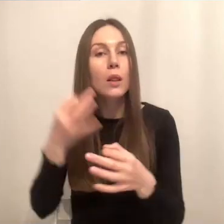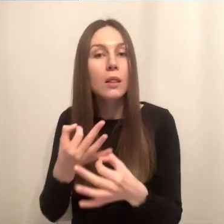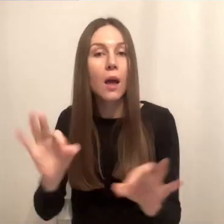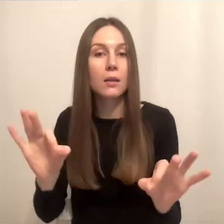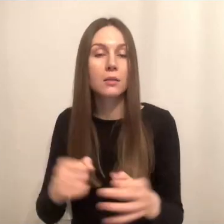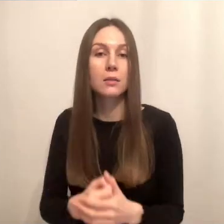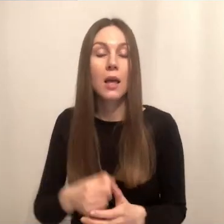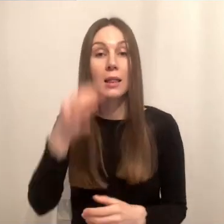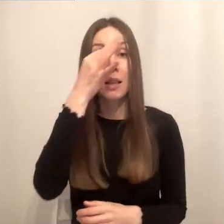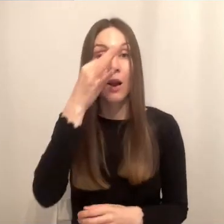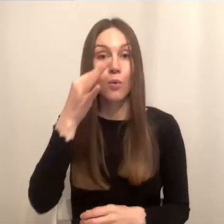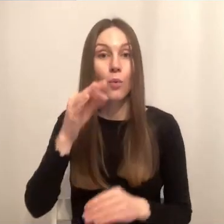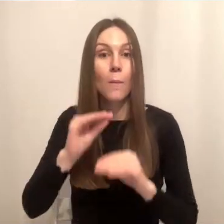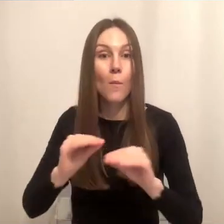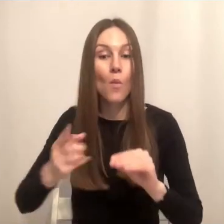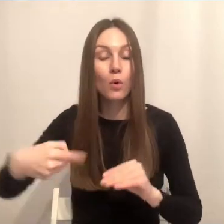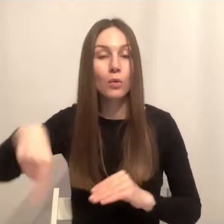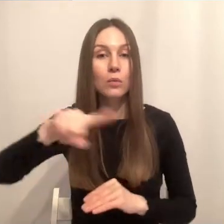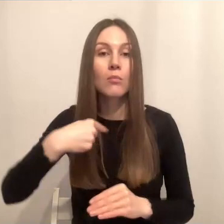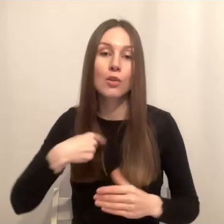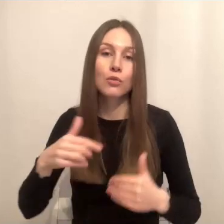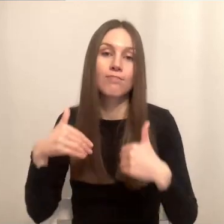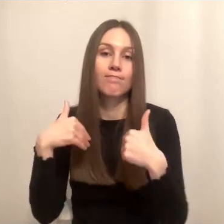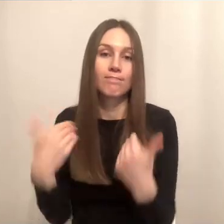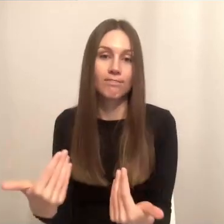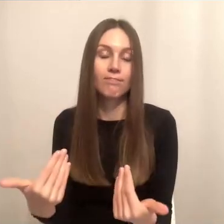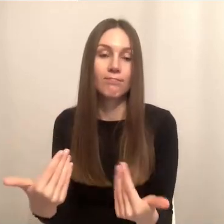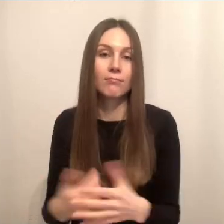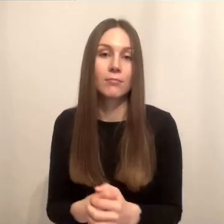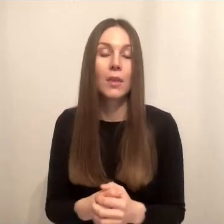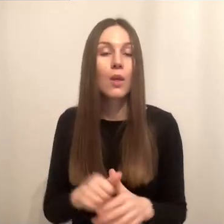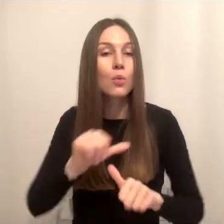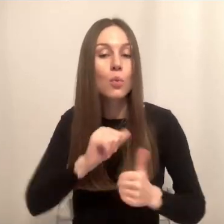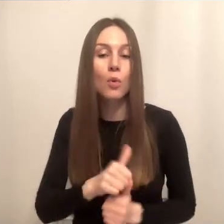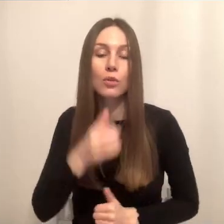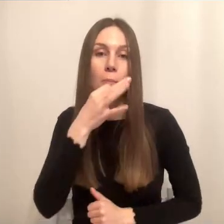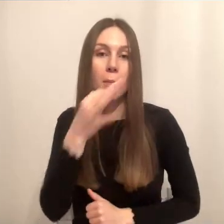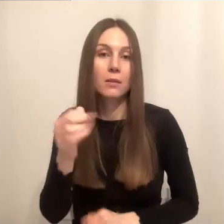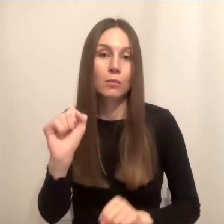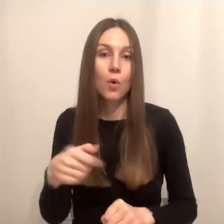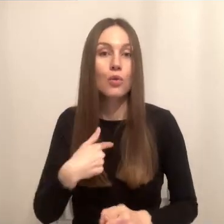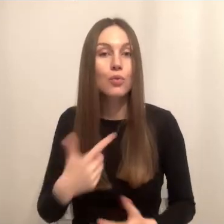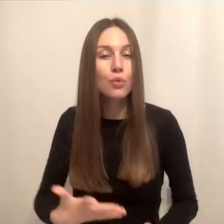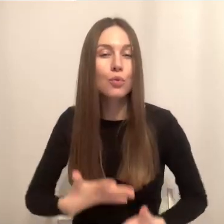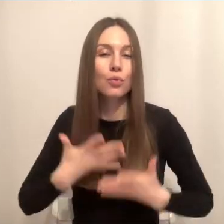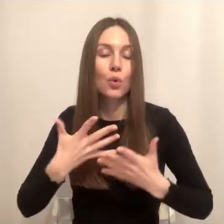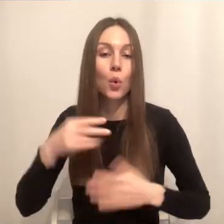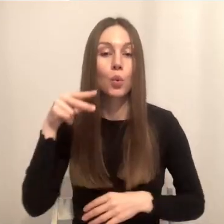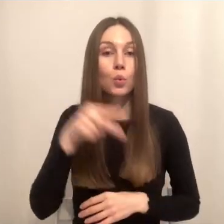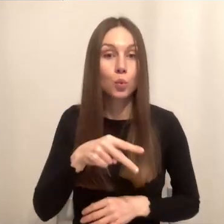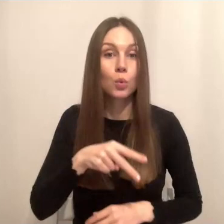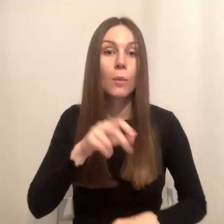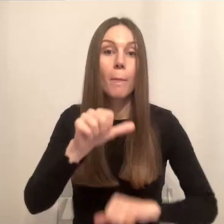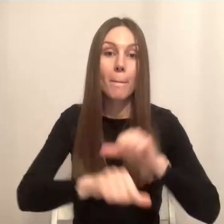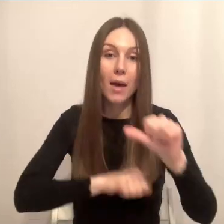rajono mokytojams aš to tikrai labai palinkėčiau, nes galiu nuoširdžiai pasakyti, kad labai džiaugiuosi, kad 2000 metais perėjau